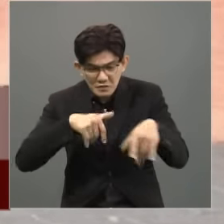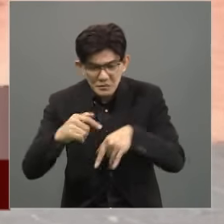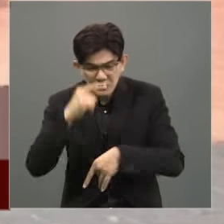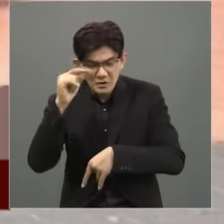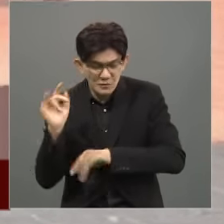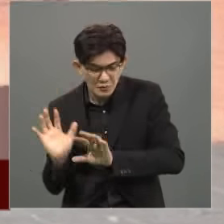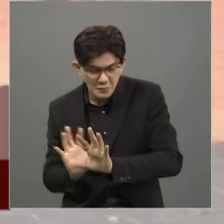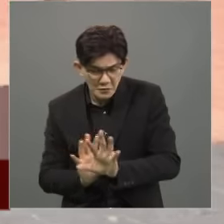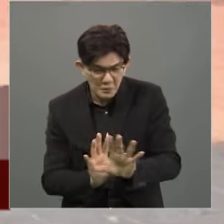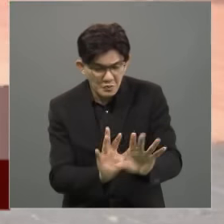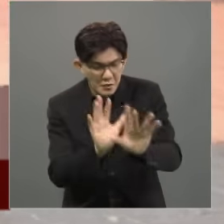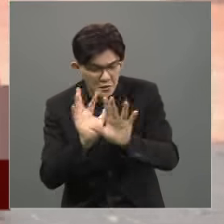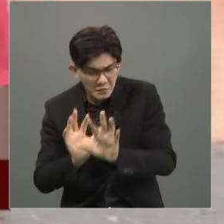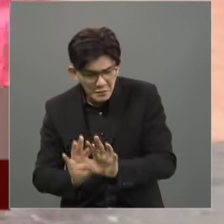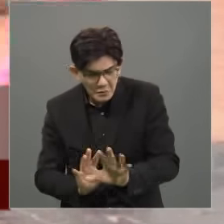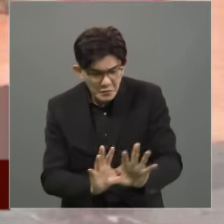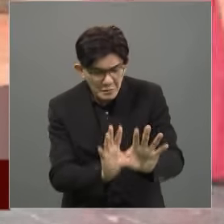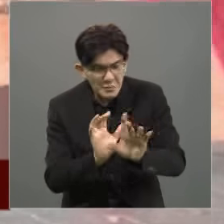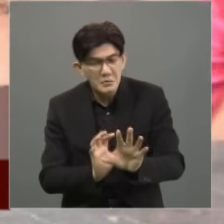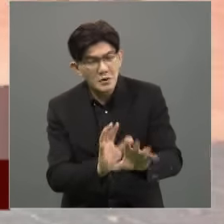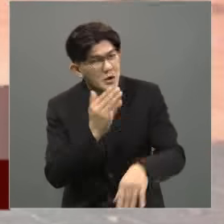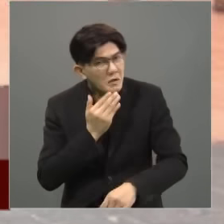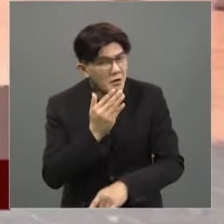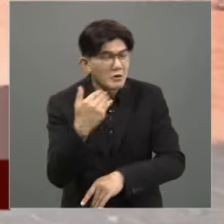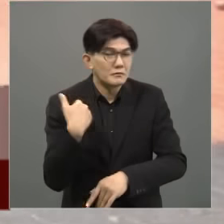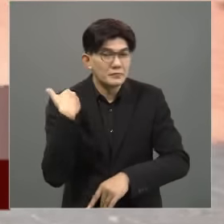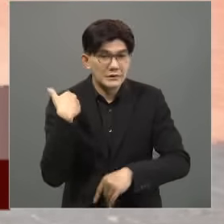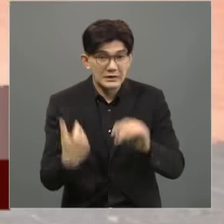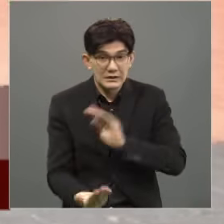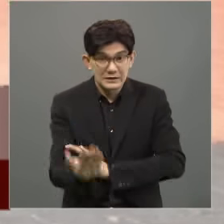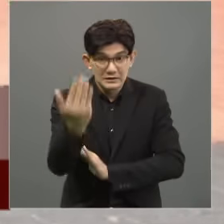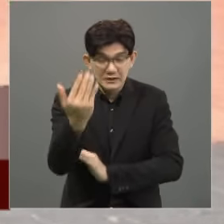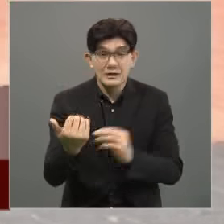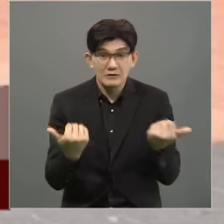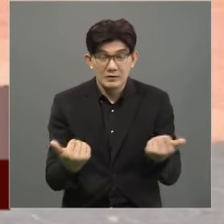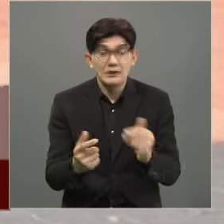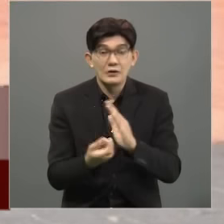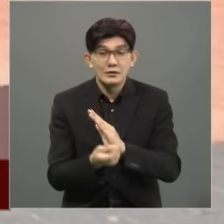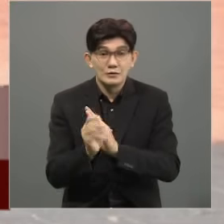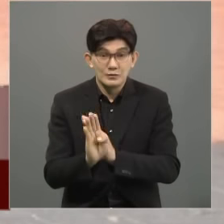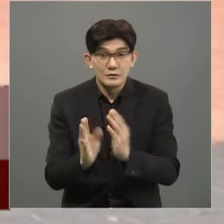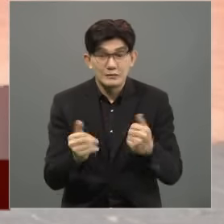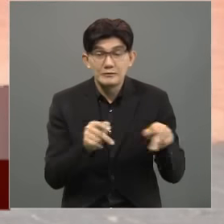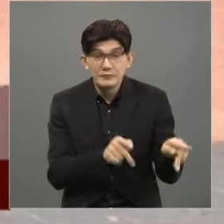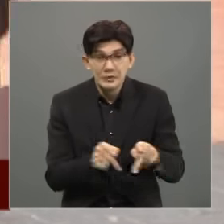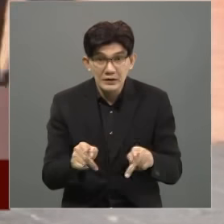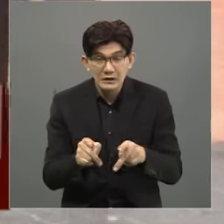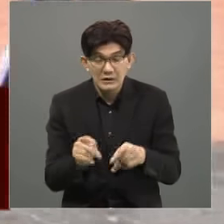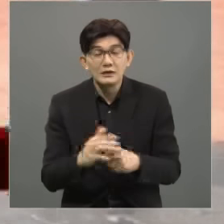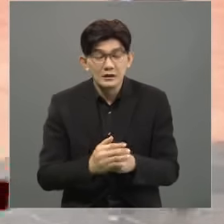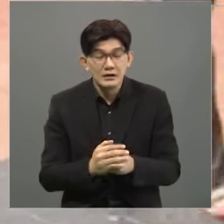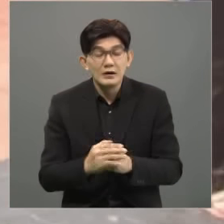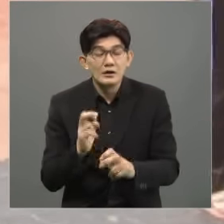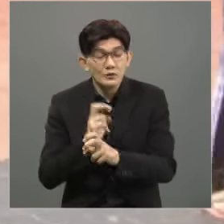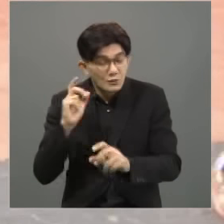สู่ภายในวัดมหาวนารามอย่างต่อเนื่องกันครับส่วนในช่วงเช้าที่ผ่านมานะครับทางจังหวัดอุบลราชธานีได้มีพิธีอัญเชิญพระบรมสารีริ